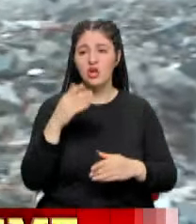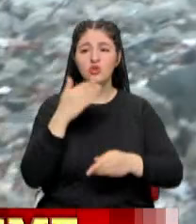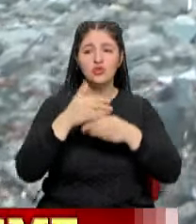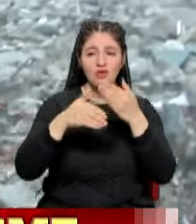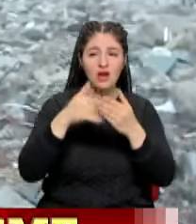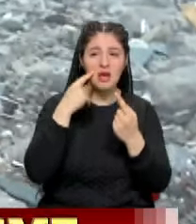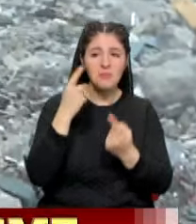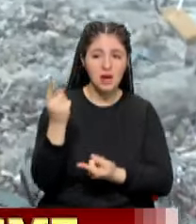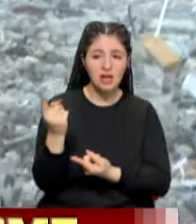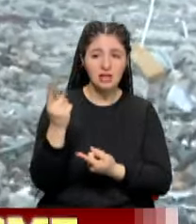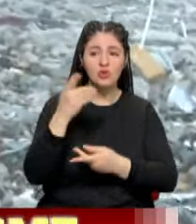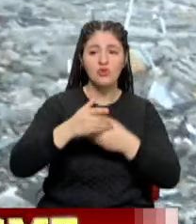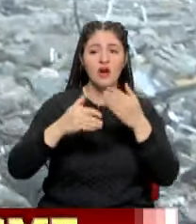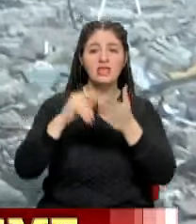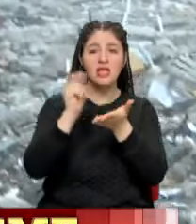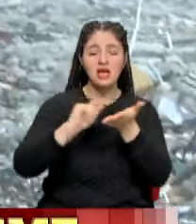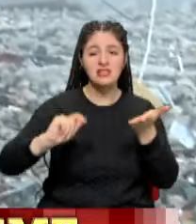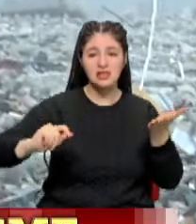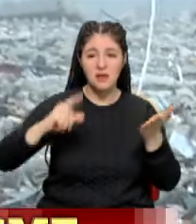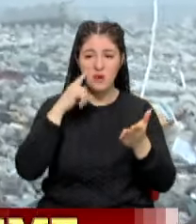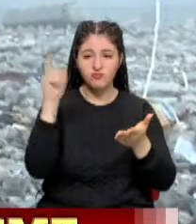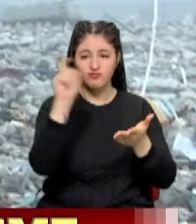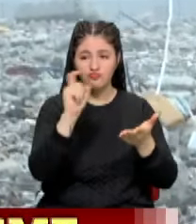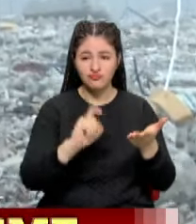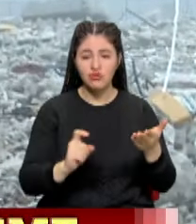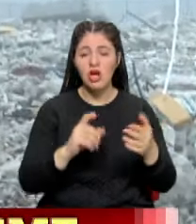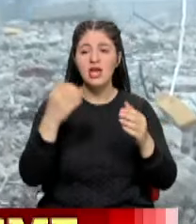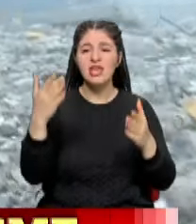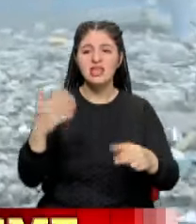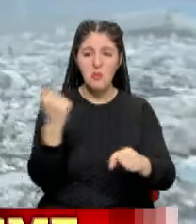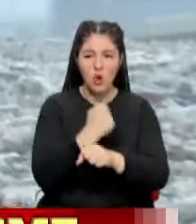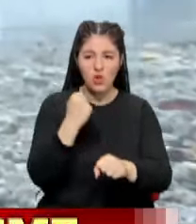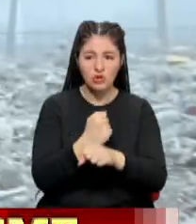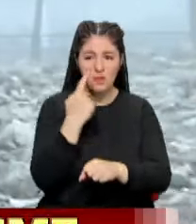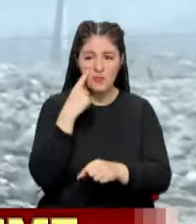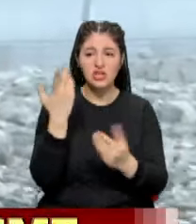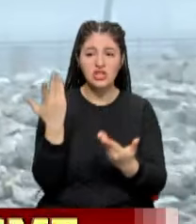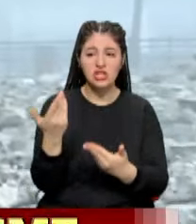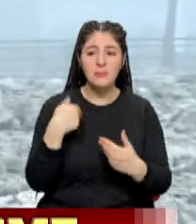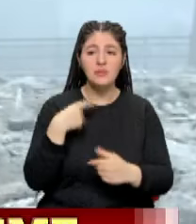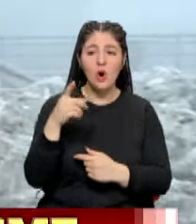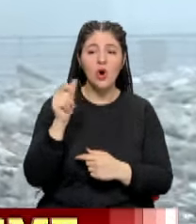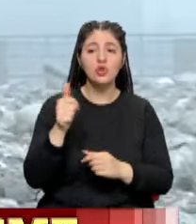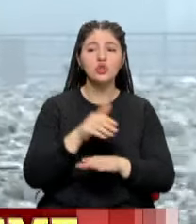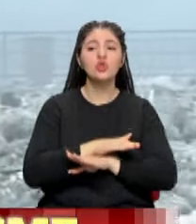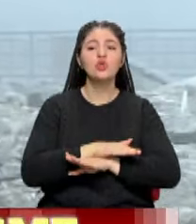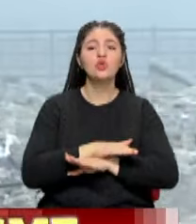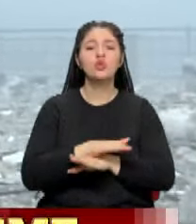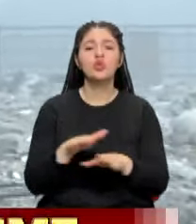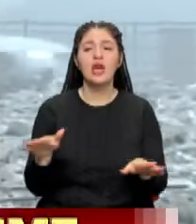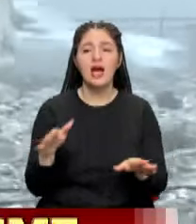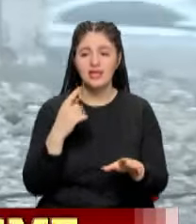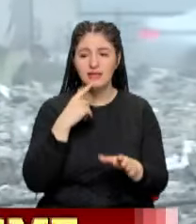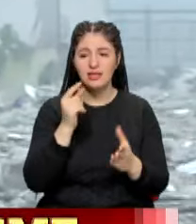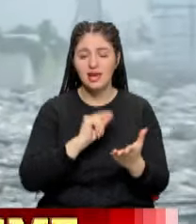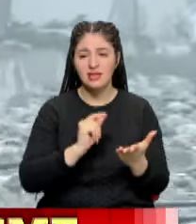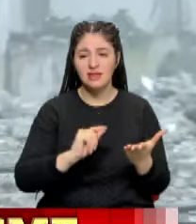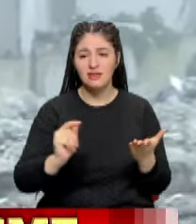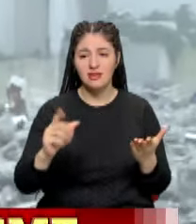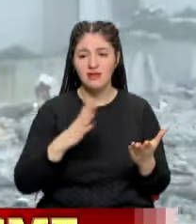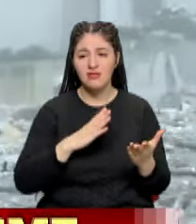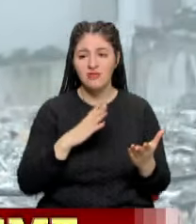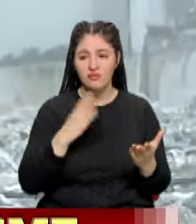Duvarlara bakın, duvarlardaki yazılara bakın, yerlere bakın, yerlerdeki molozlara bakın. İşte biz o gün tükendik diyen yazılar var